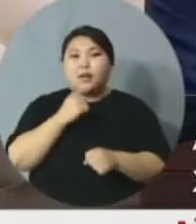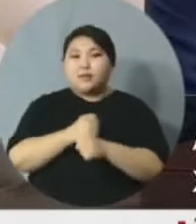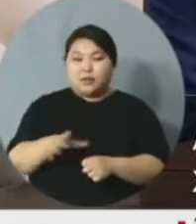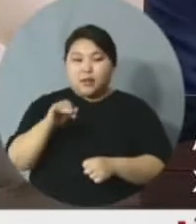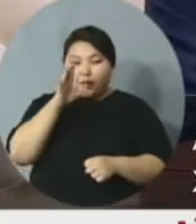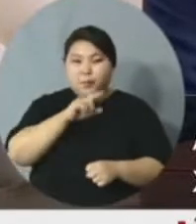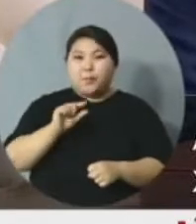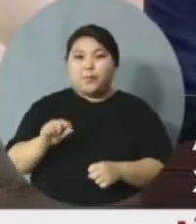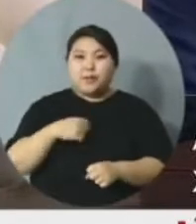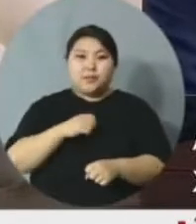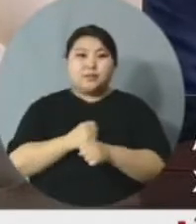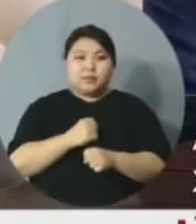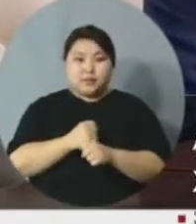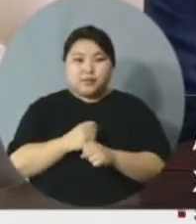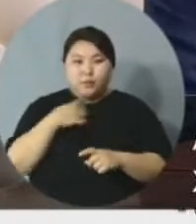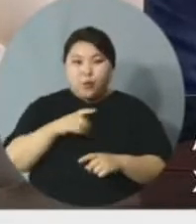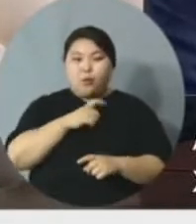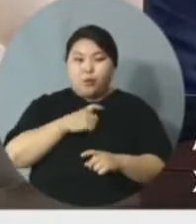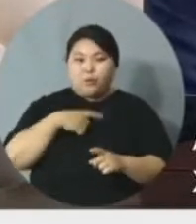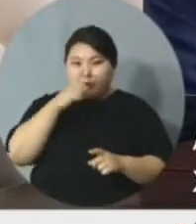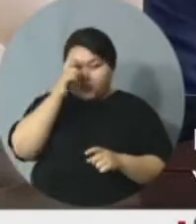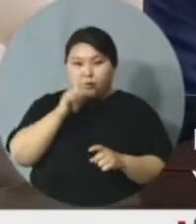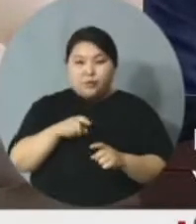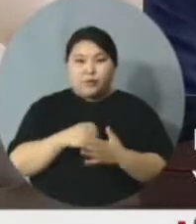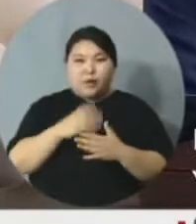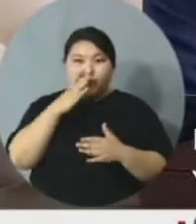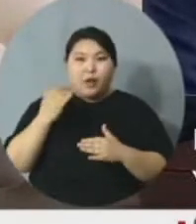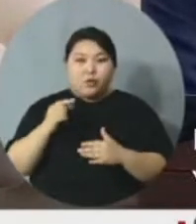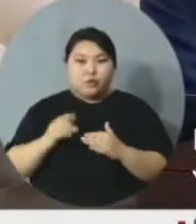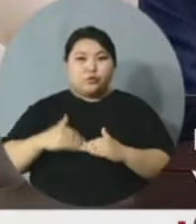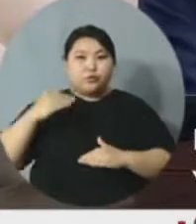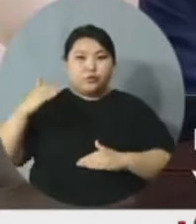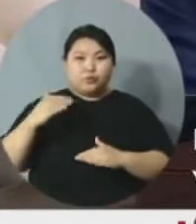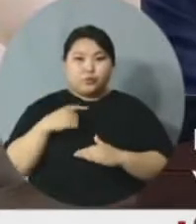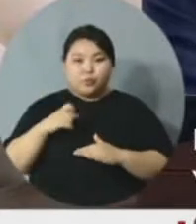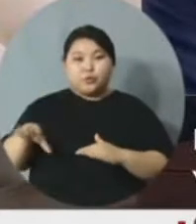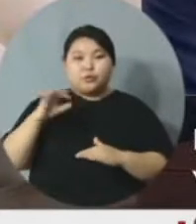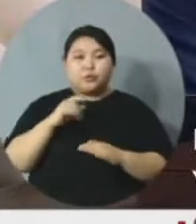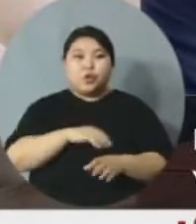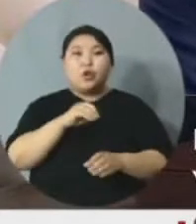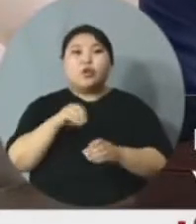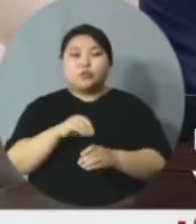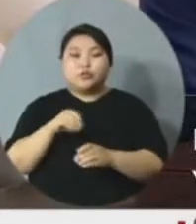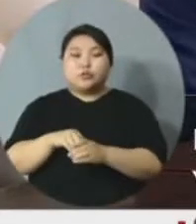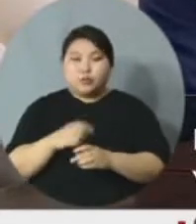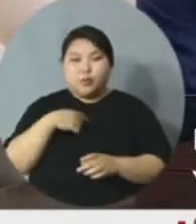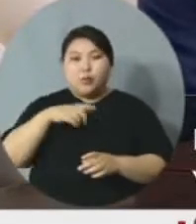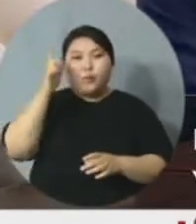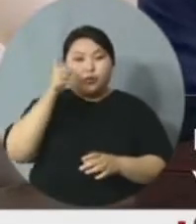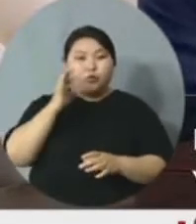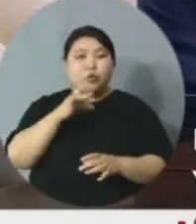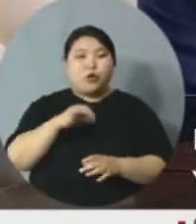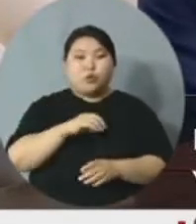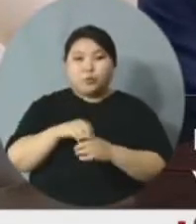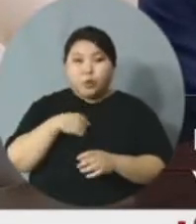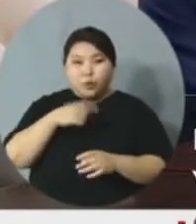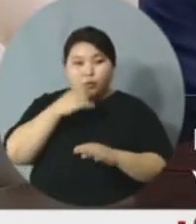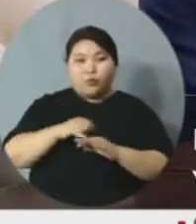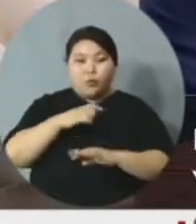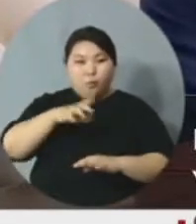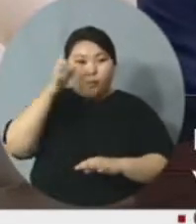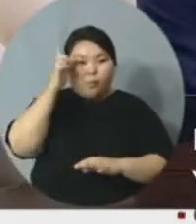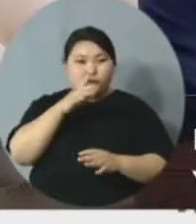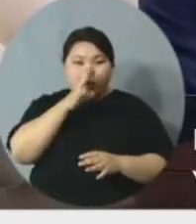маш бага цалин. Хувийн өрлөг гэдэг юм одоо арай өндөр зэрэглэлийн хэрэгтэй гэдэг юмсэн тийш байгаа юм. Босролоор авах гэсэн. Одоо манайхан